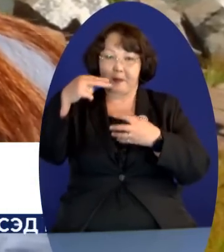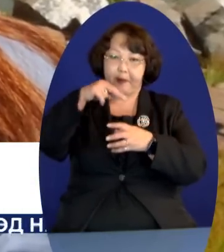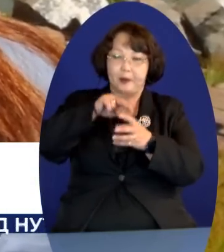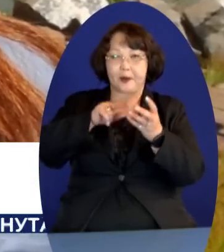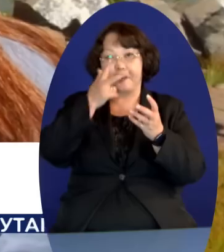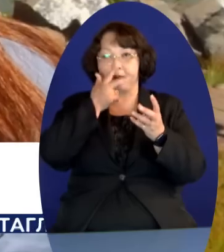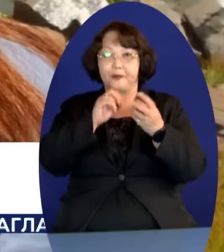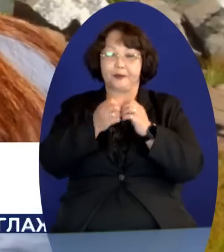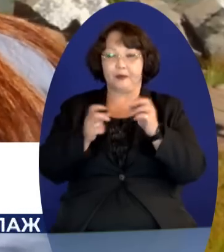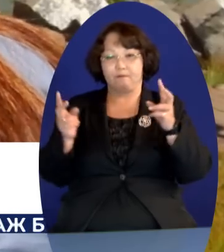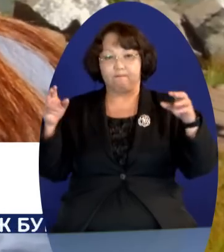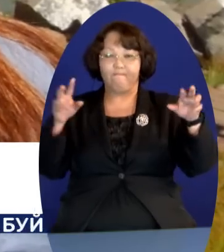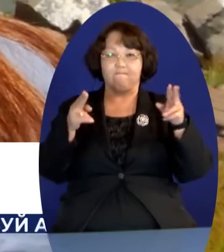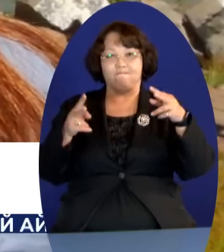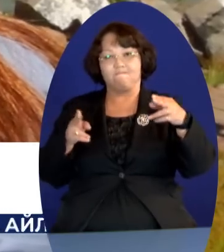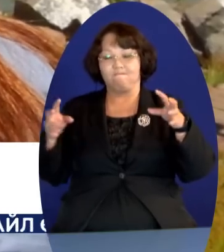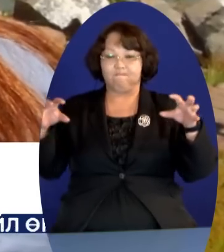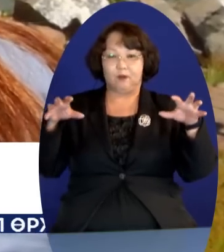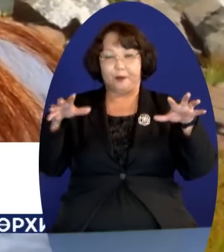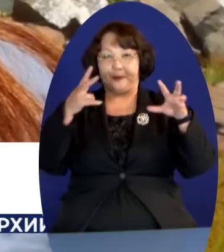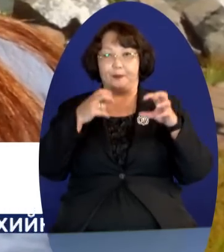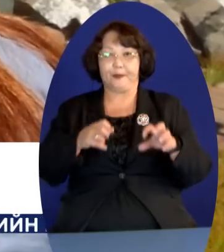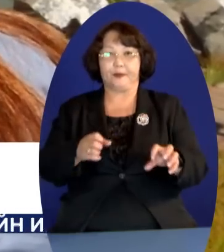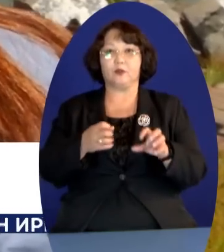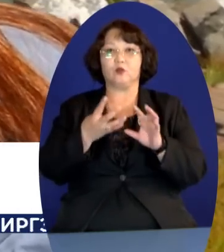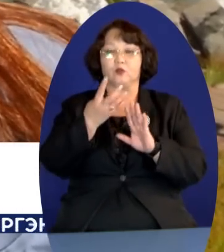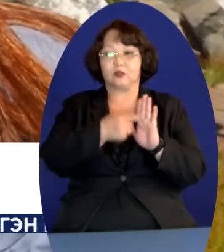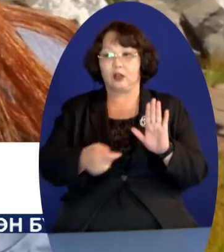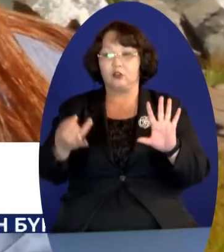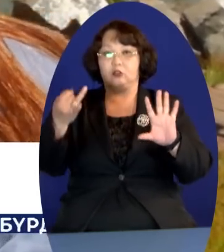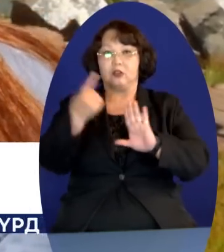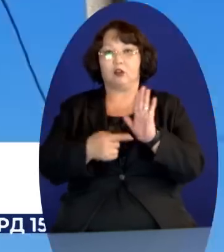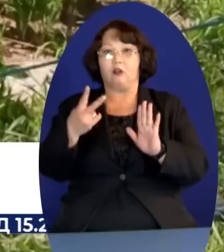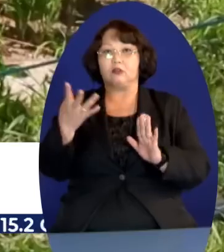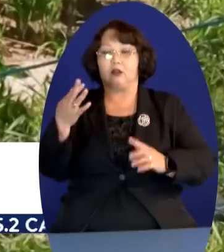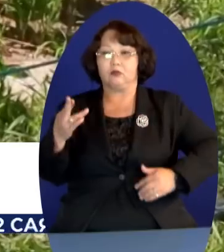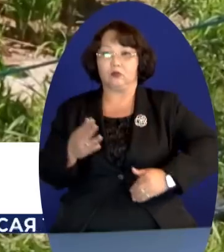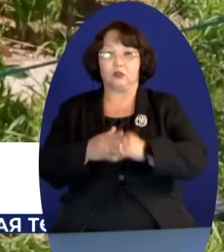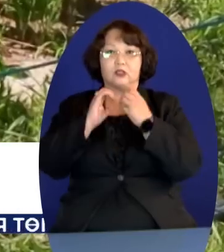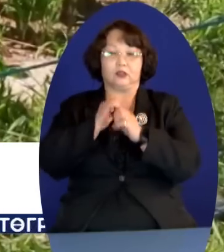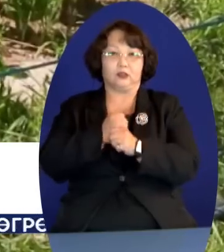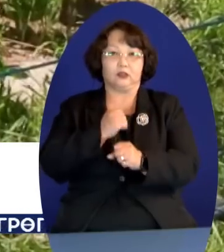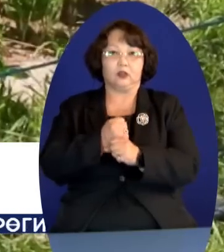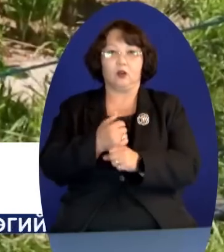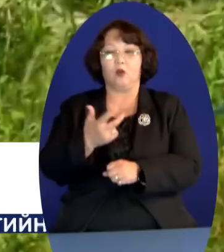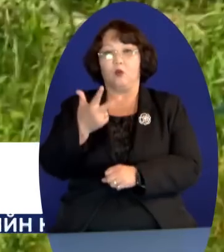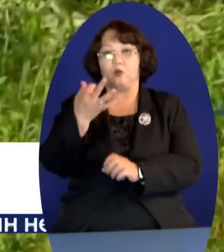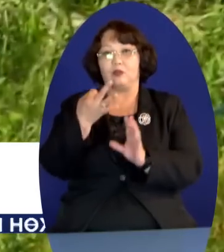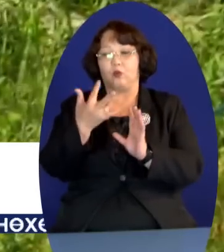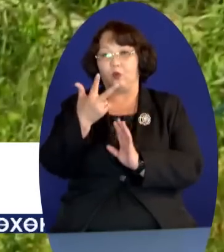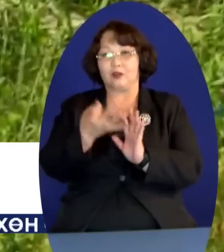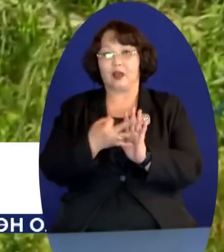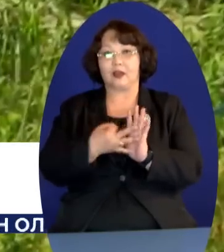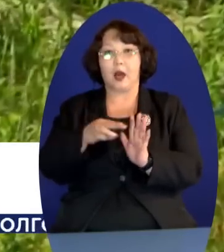одоо 4 сараас эхлээд 7 сарын одоо 25 хүртэл одоо ингэж ашлага үйлчлэг хийж байна. Эднийх нийт 388